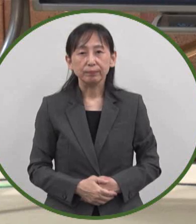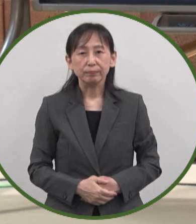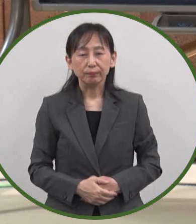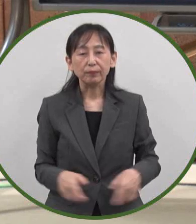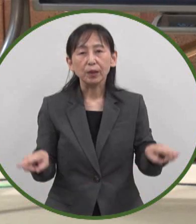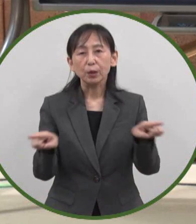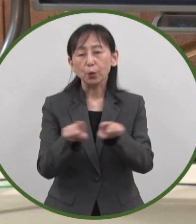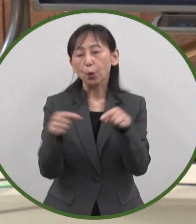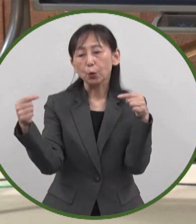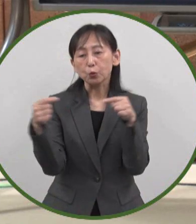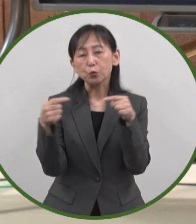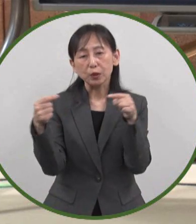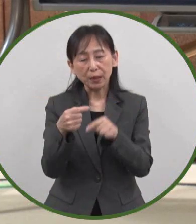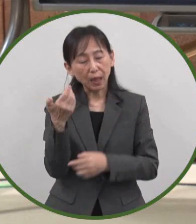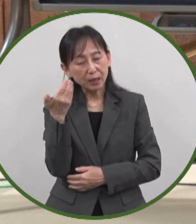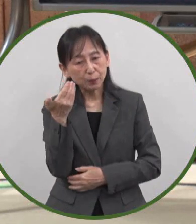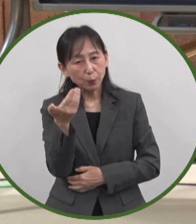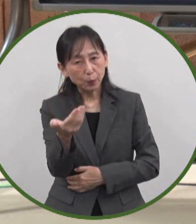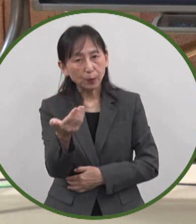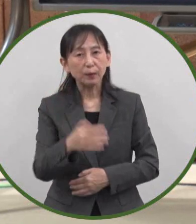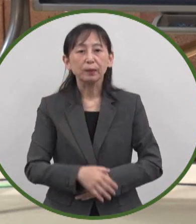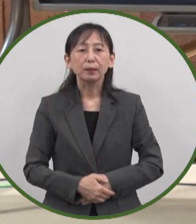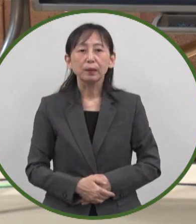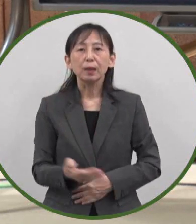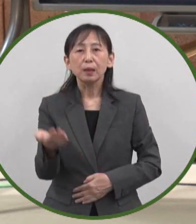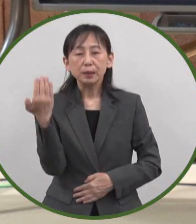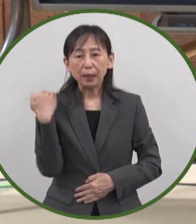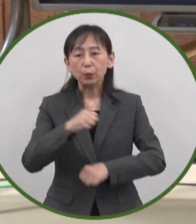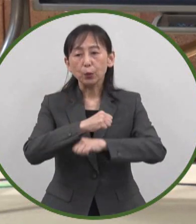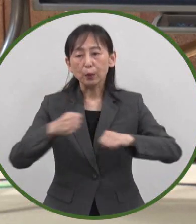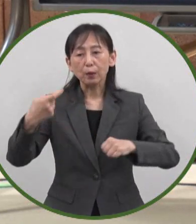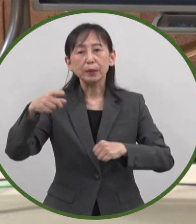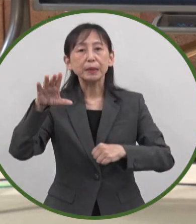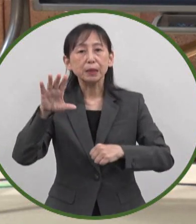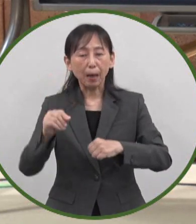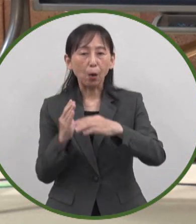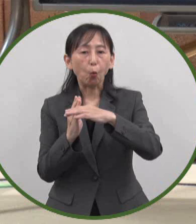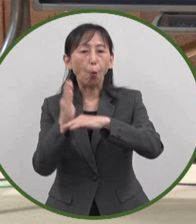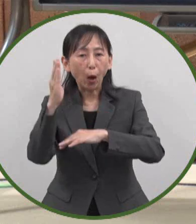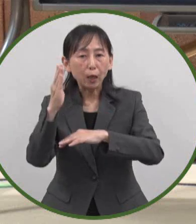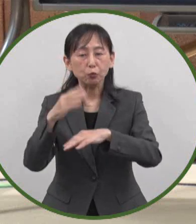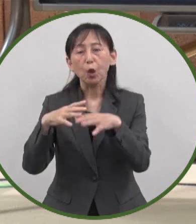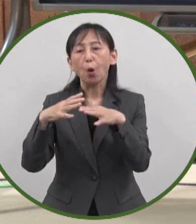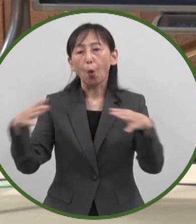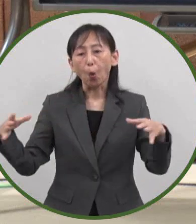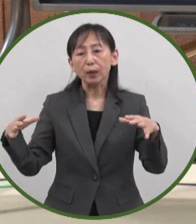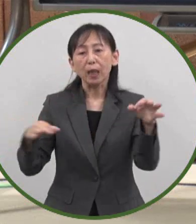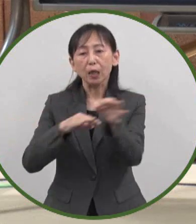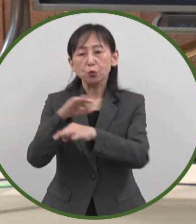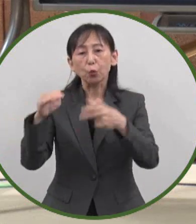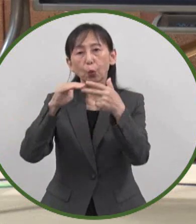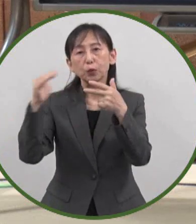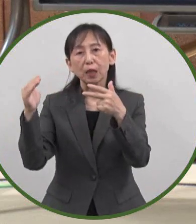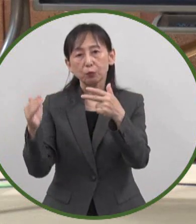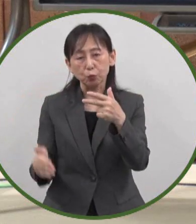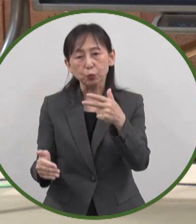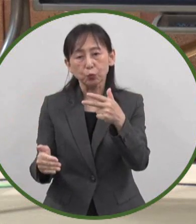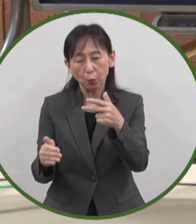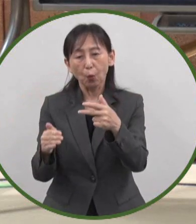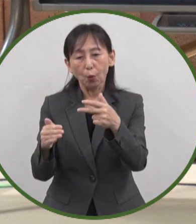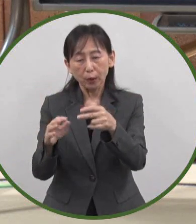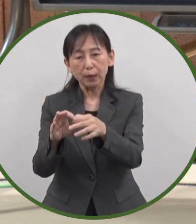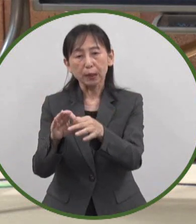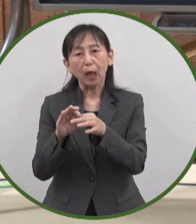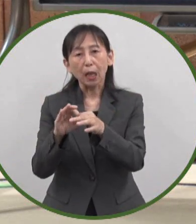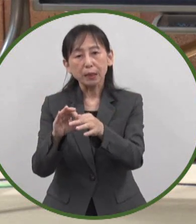共同通信の渡辺です。先ほどの1万平方メートルを超える大規模商業施設の質問で、ち